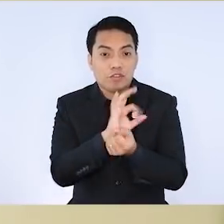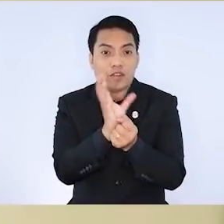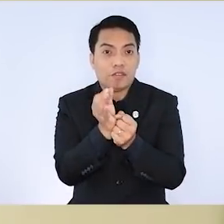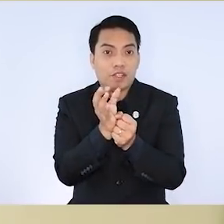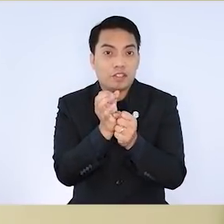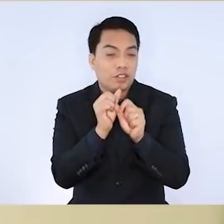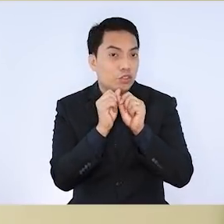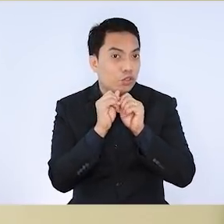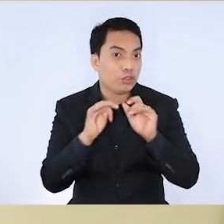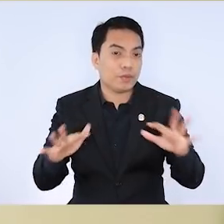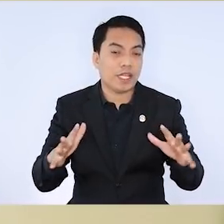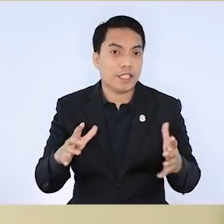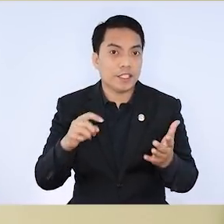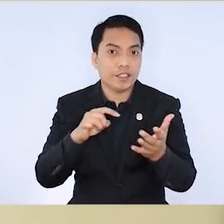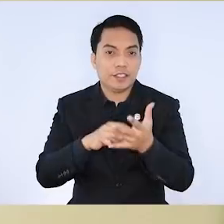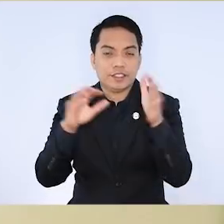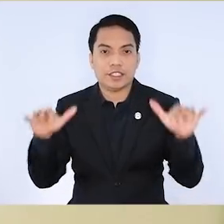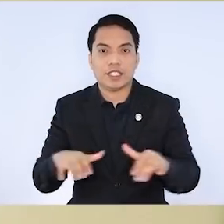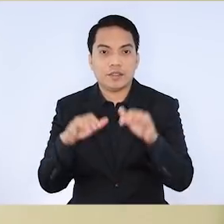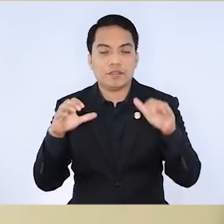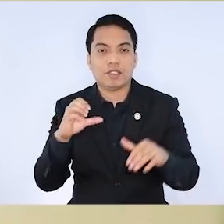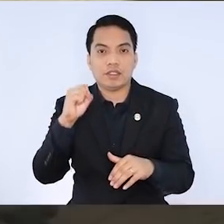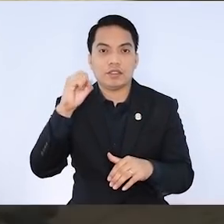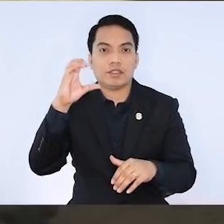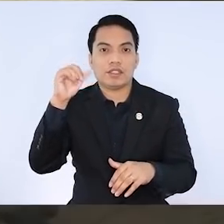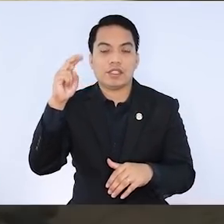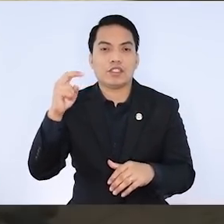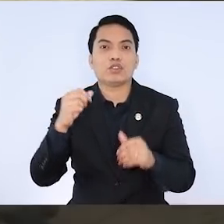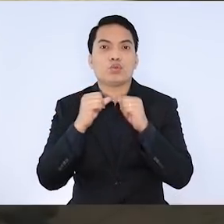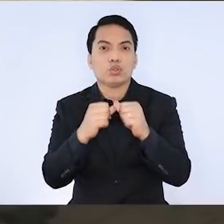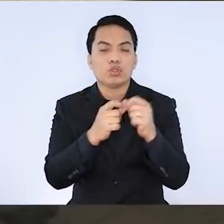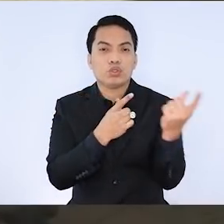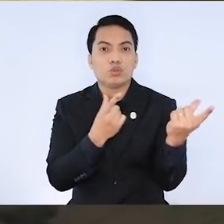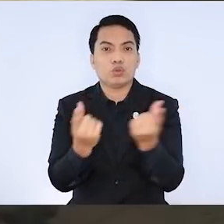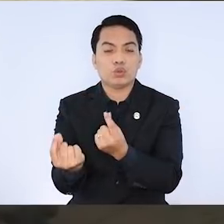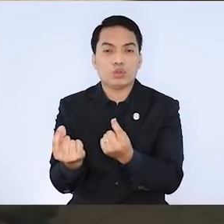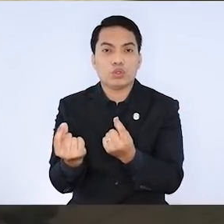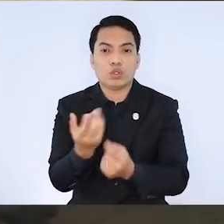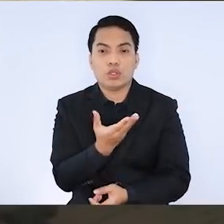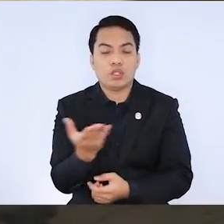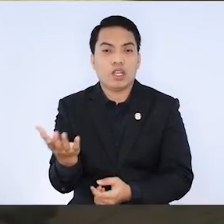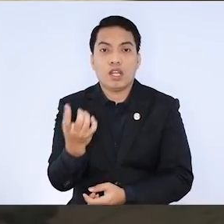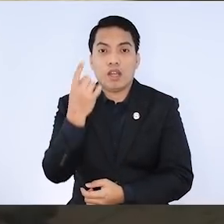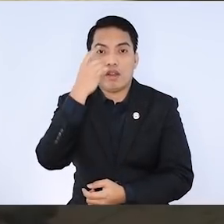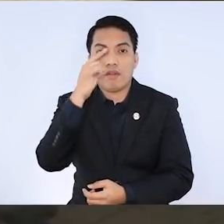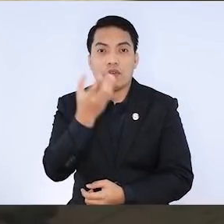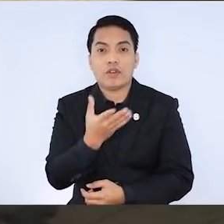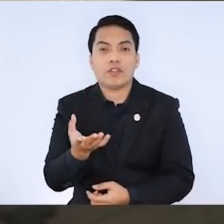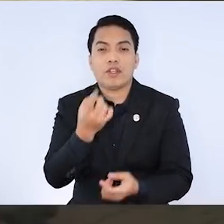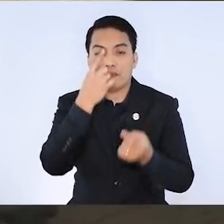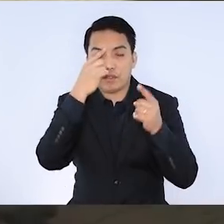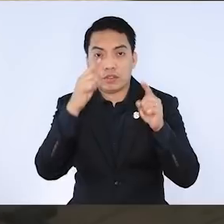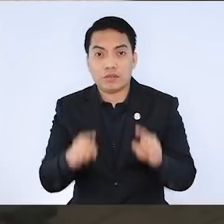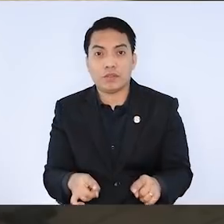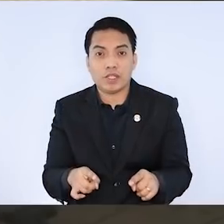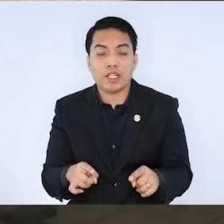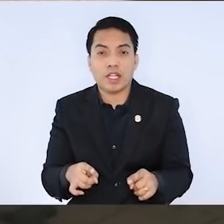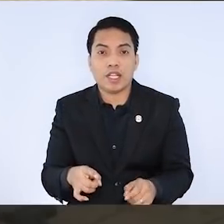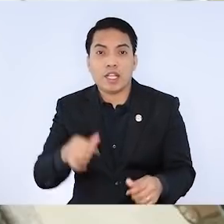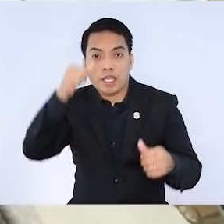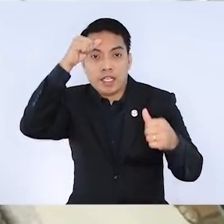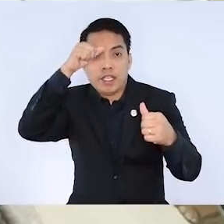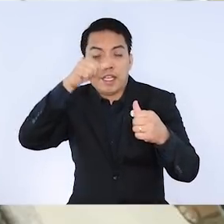ang ganitong mga aktibidad ng scan ay patuloy nilang isinasagawa upang kanilang matupad ang pananaw